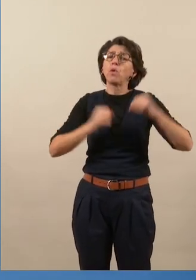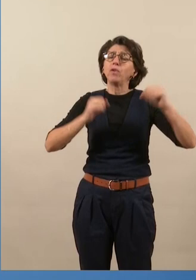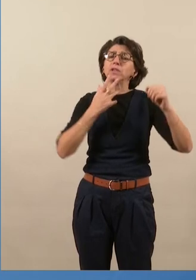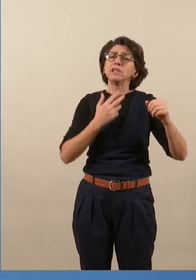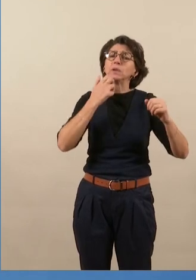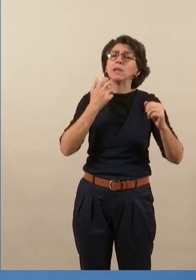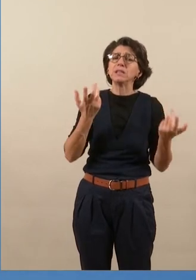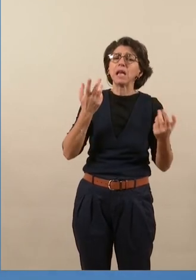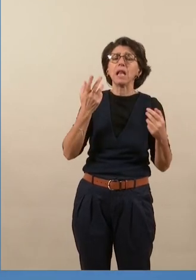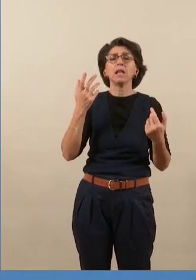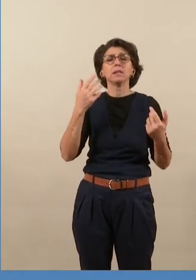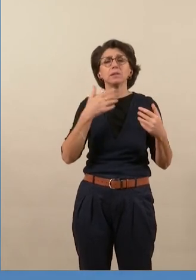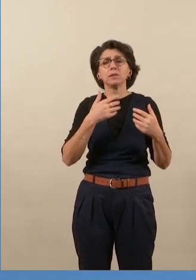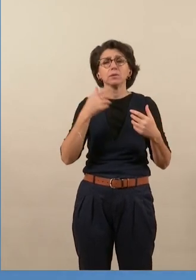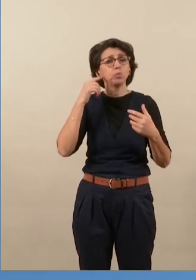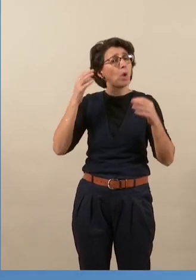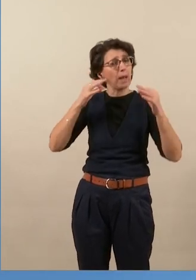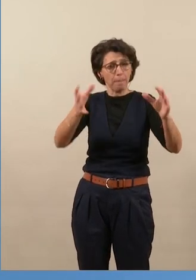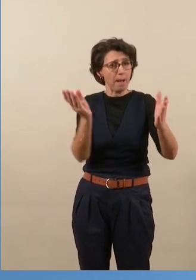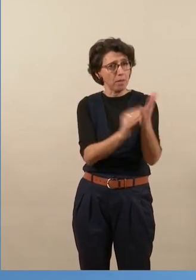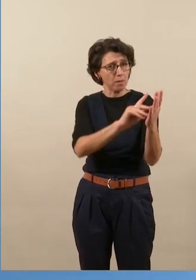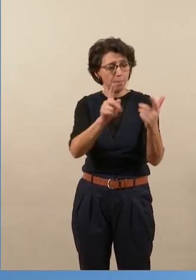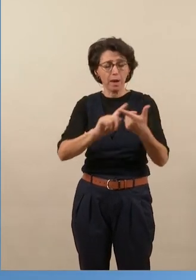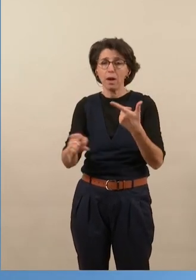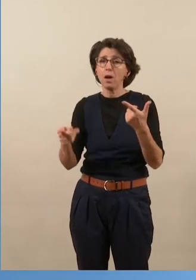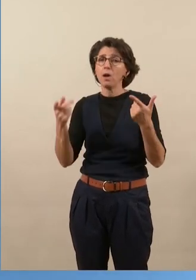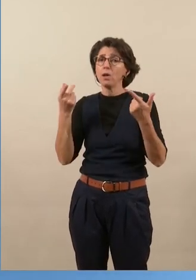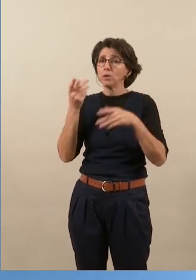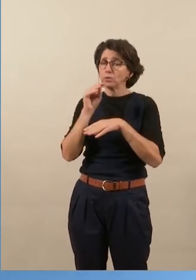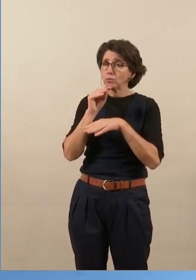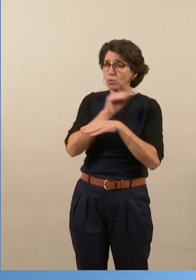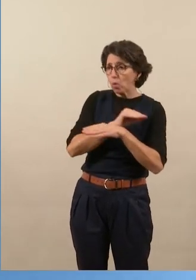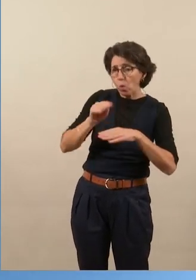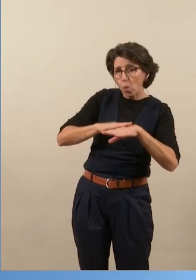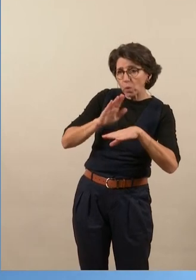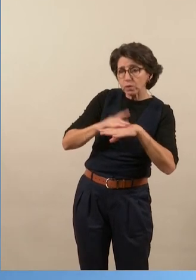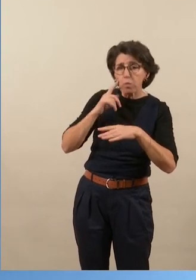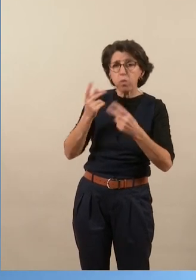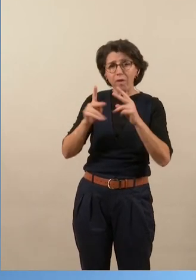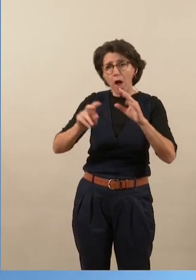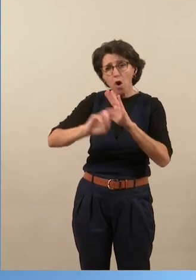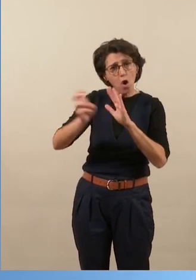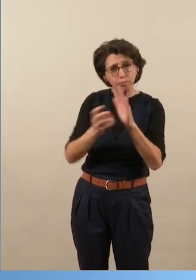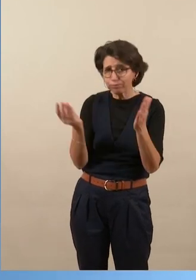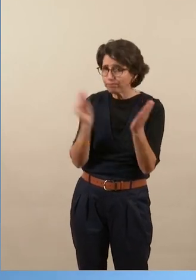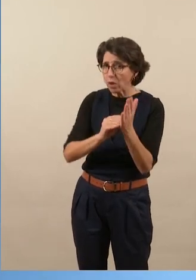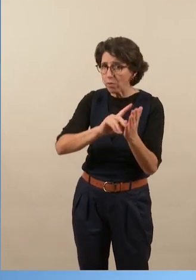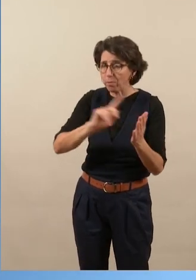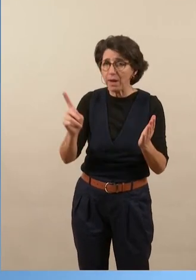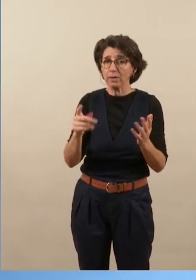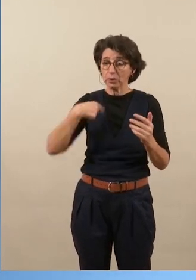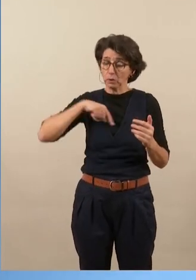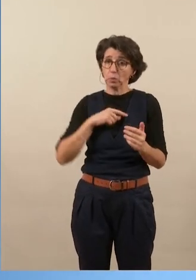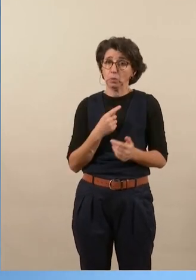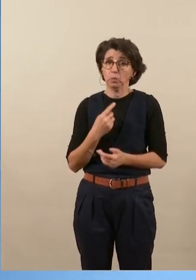de la déclinaison de ses recommandations pour Grenoble alors qu'elles abondent pourtant don notre sens à propos de la